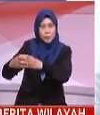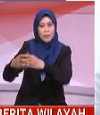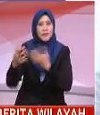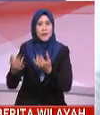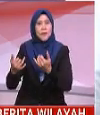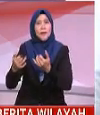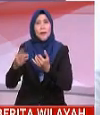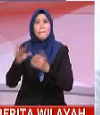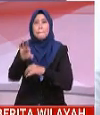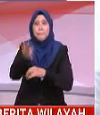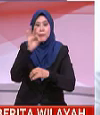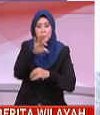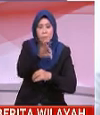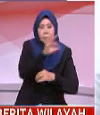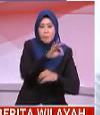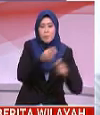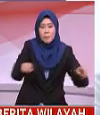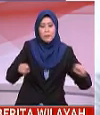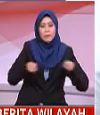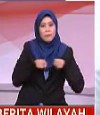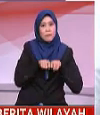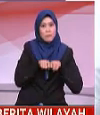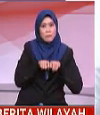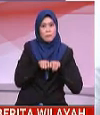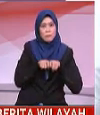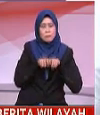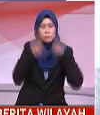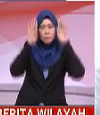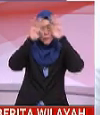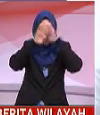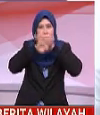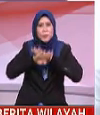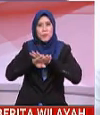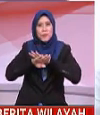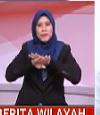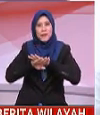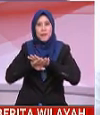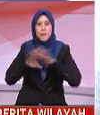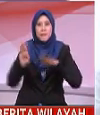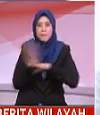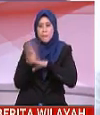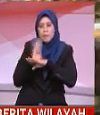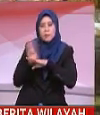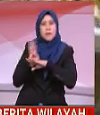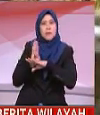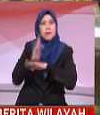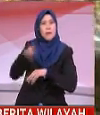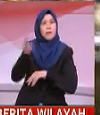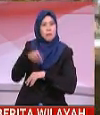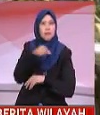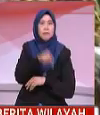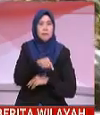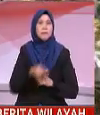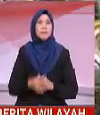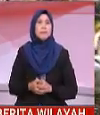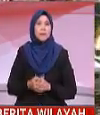memilih tempat-tempat yang terpencil untuk menjalankan kegiatan ini.